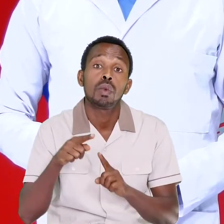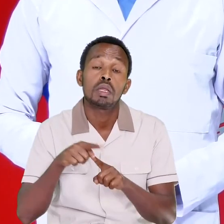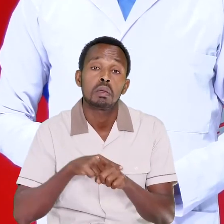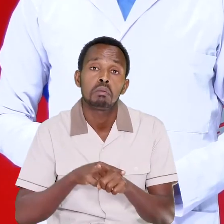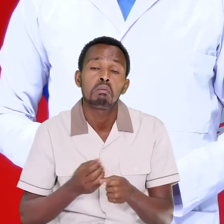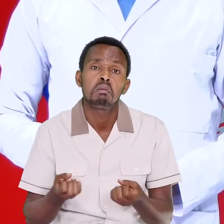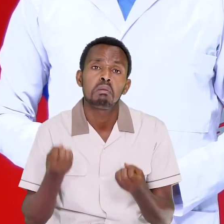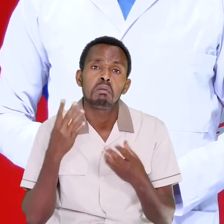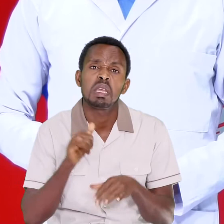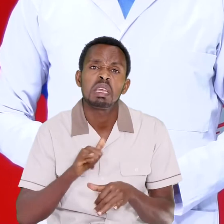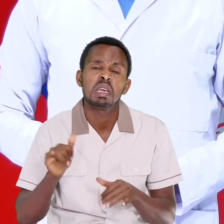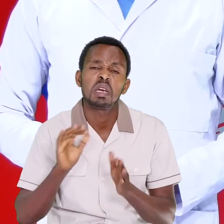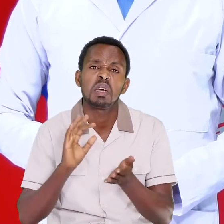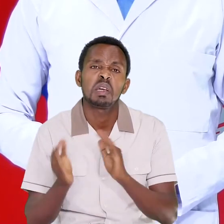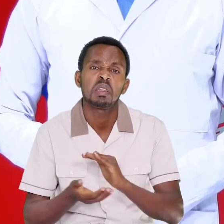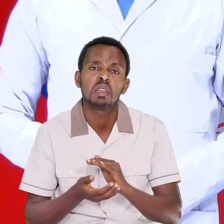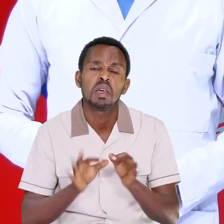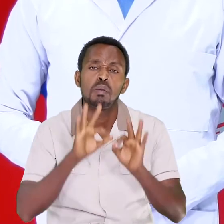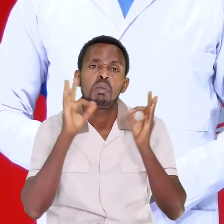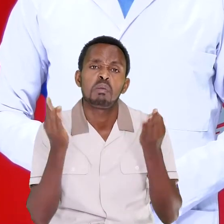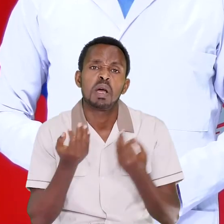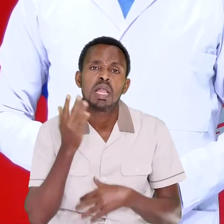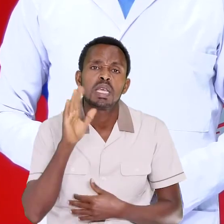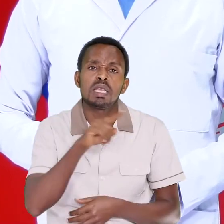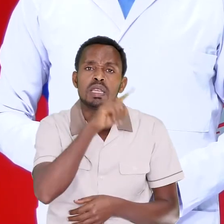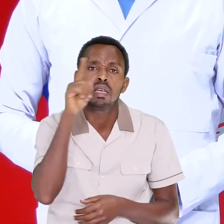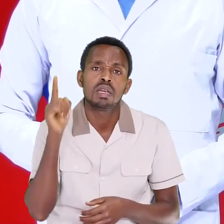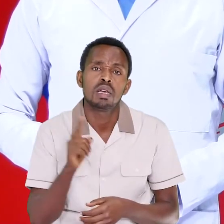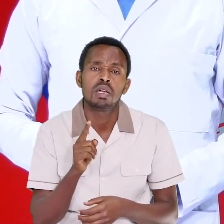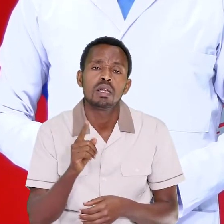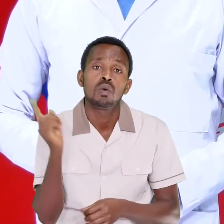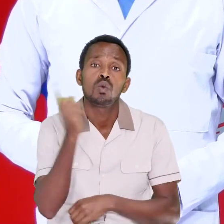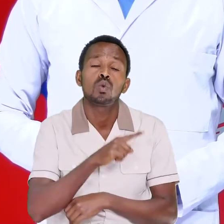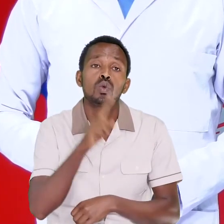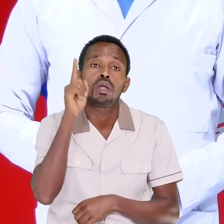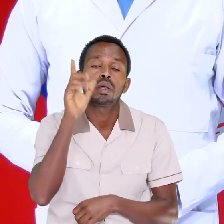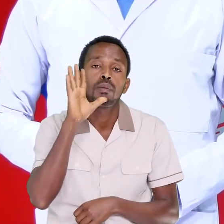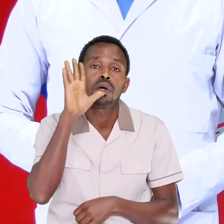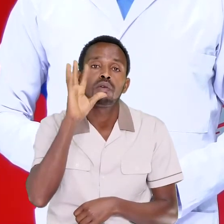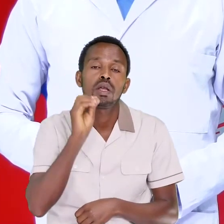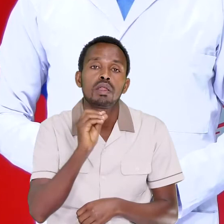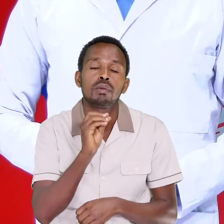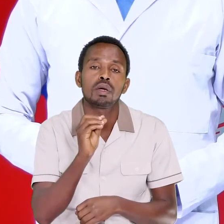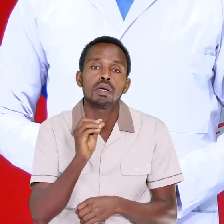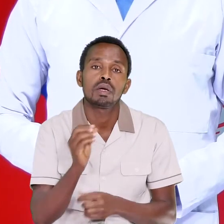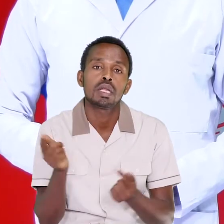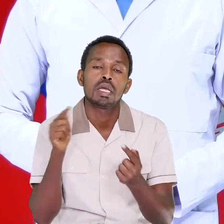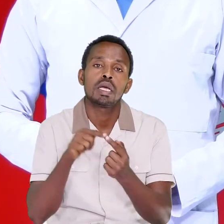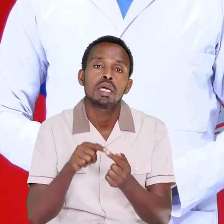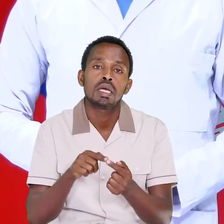maatii keessan gaafadhaa? Maatiinis guyyoota 150 kana gara baatiitti